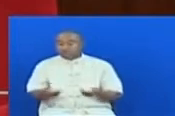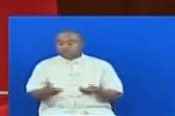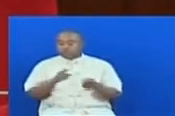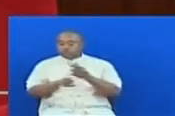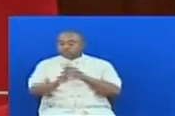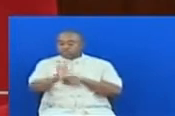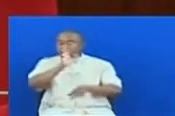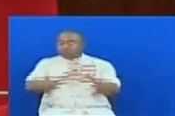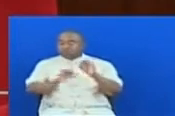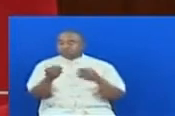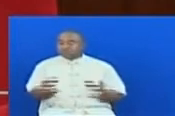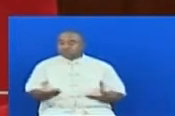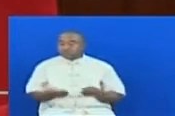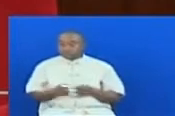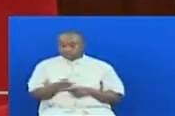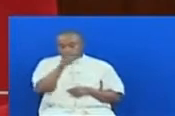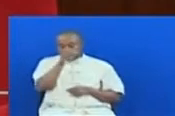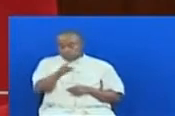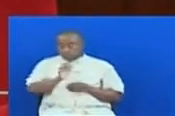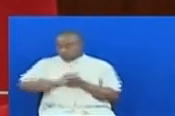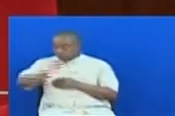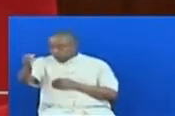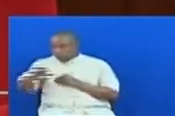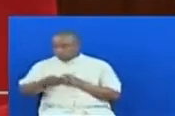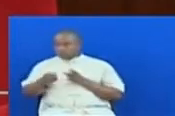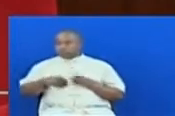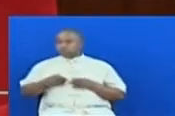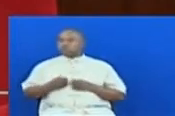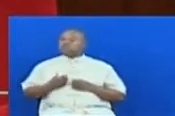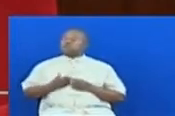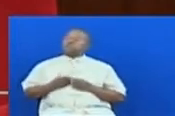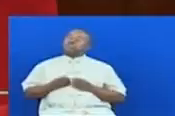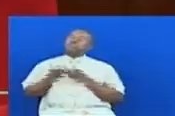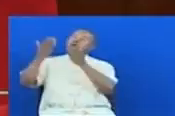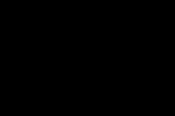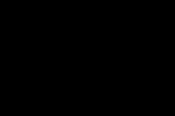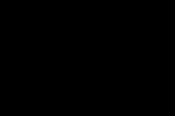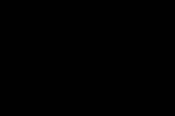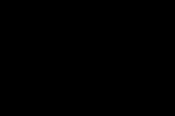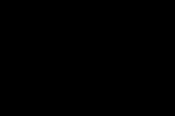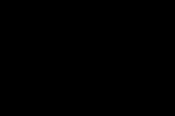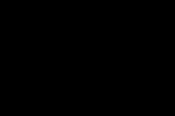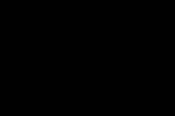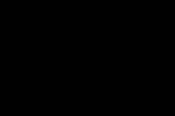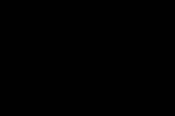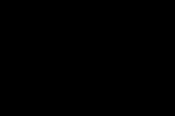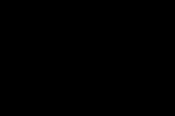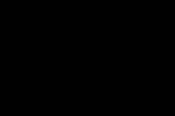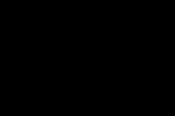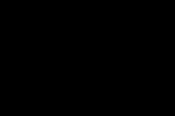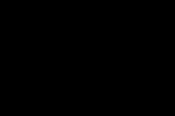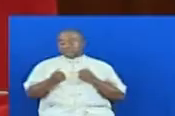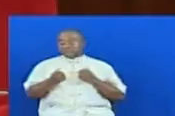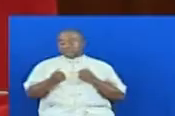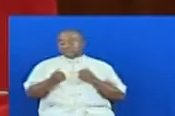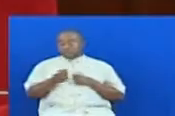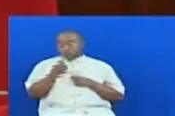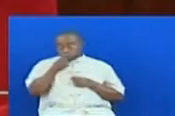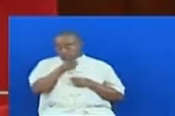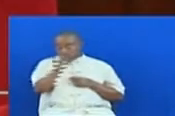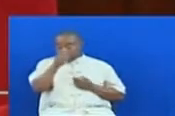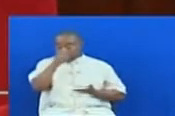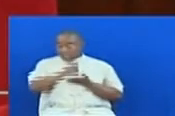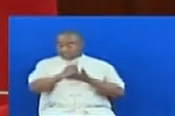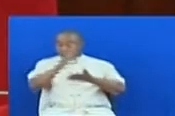uchaguzi, wale watakaojaliwa kurudi, najua na mimi inshallah kwa uwezo wa Mwenyezi Mungu nitakuwa miongoni, tutakuja kukuta yale